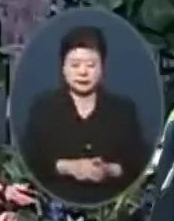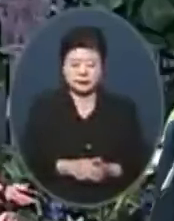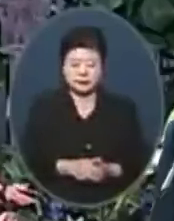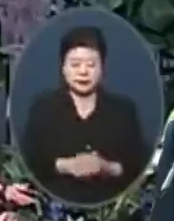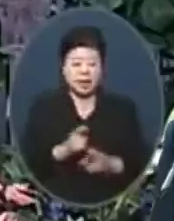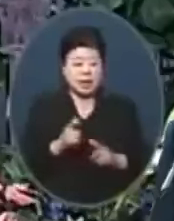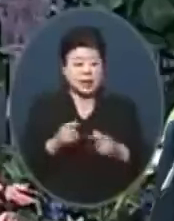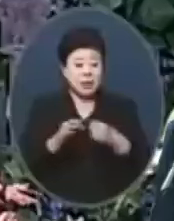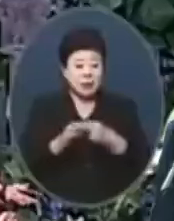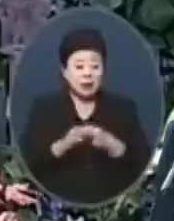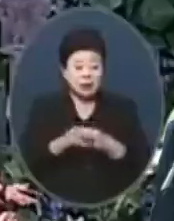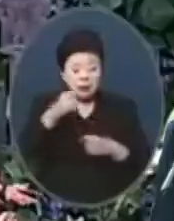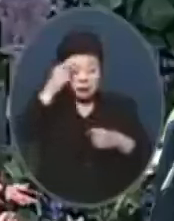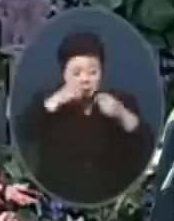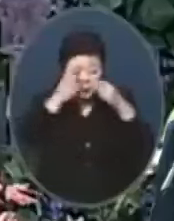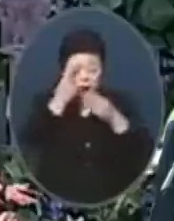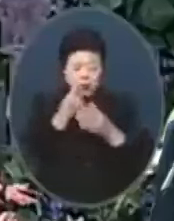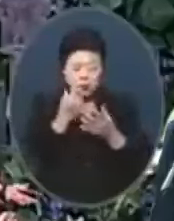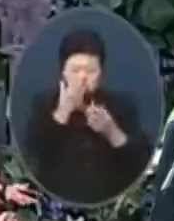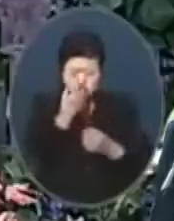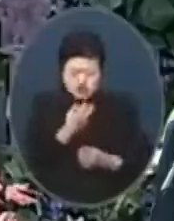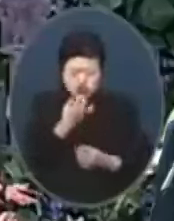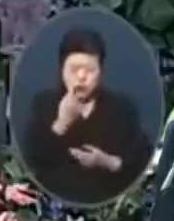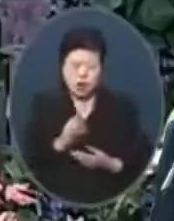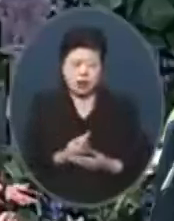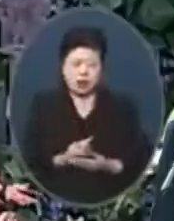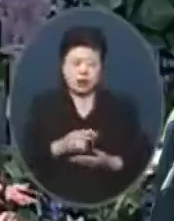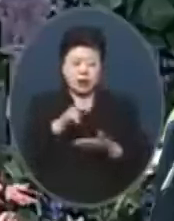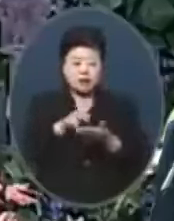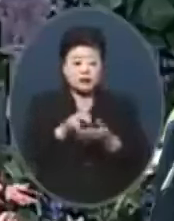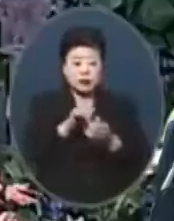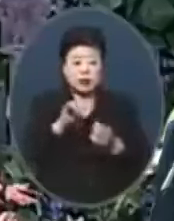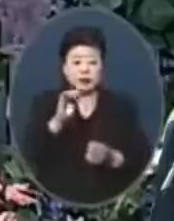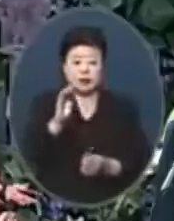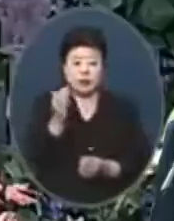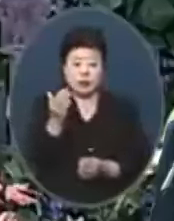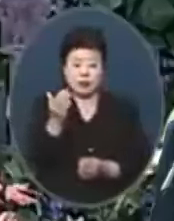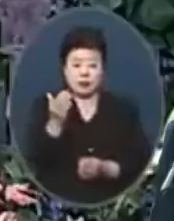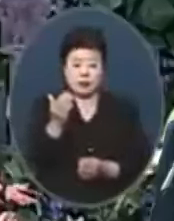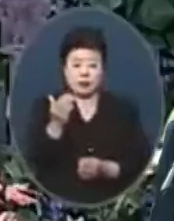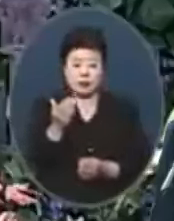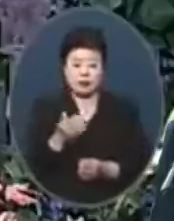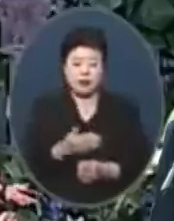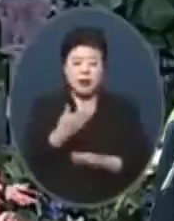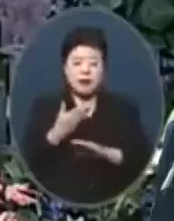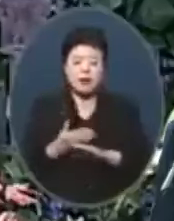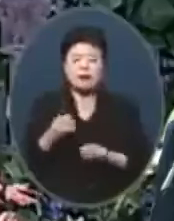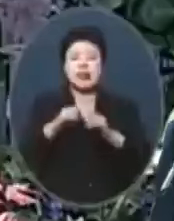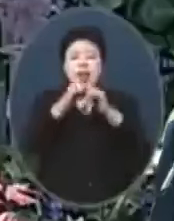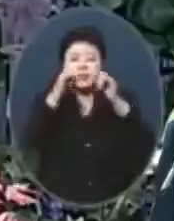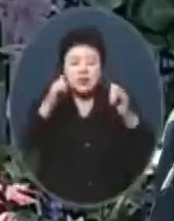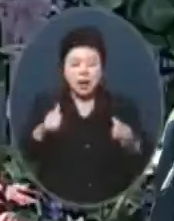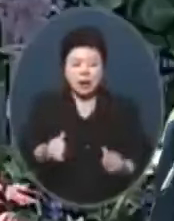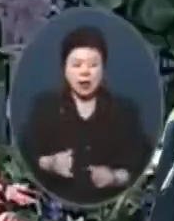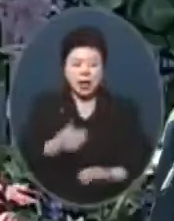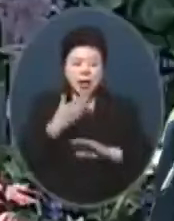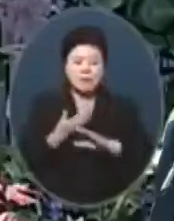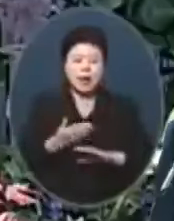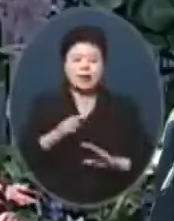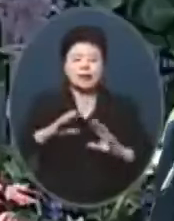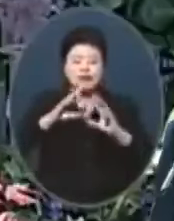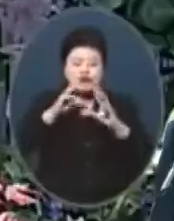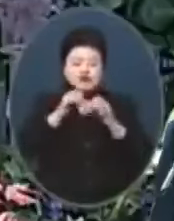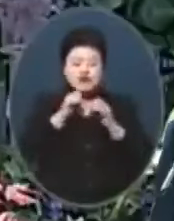그렇지 않으면 슬퍼지고 우울해지며 문제의 사람이 되고 반사회 반국가적인